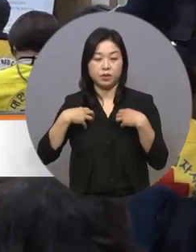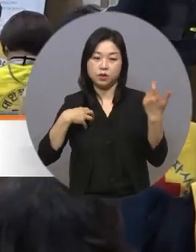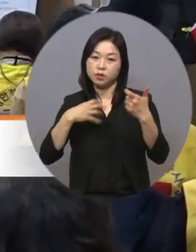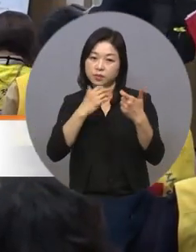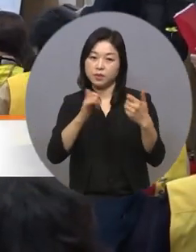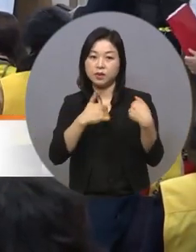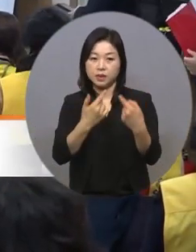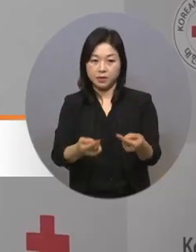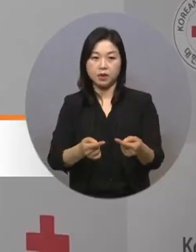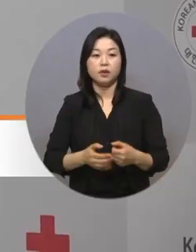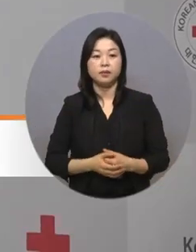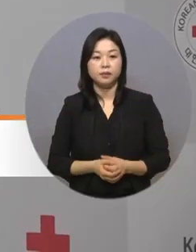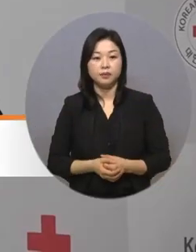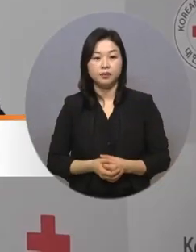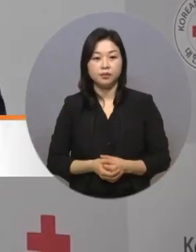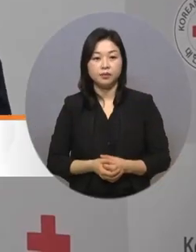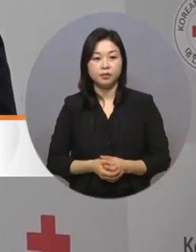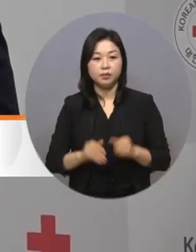명이 참여한 가운데